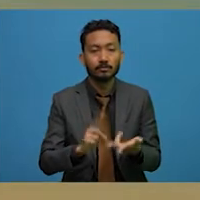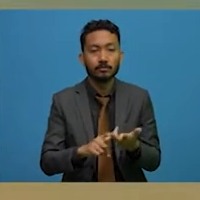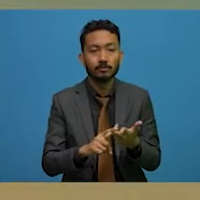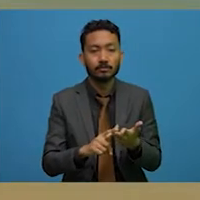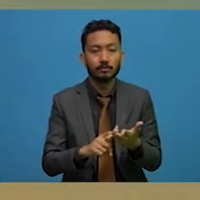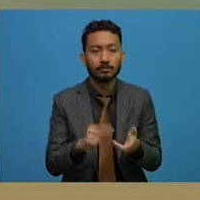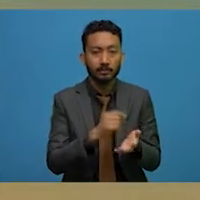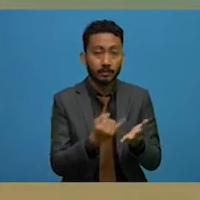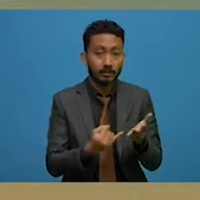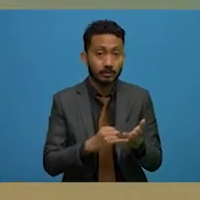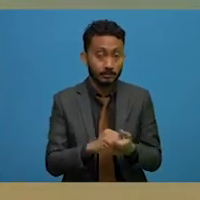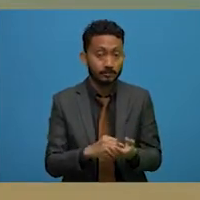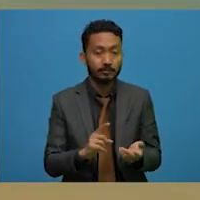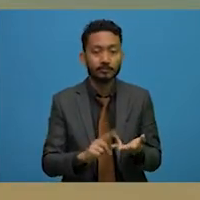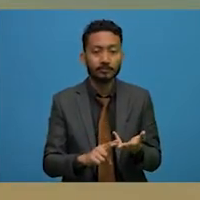lukisan,